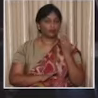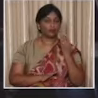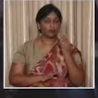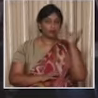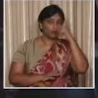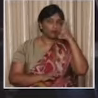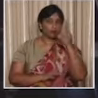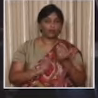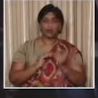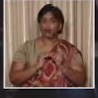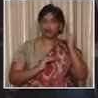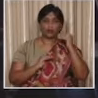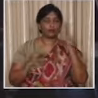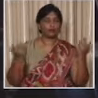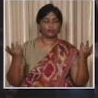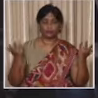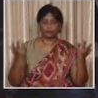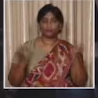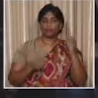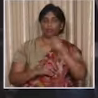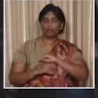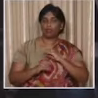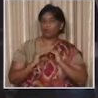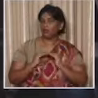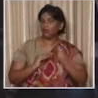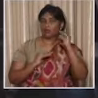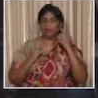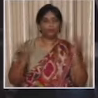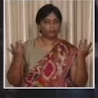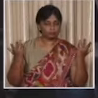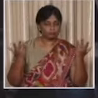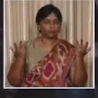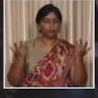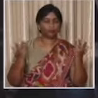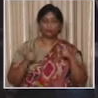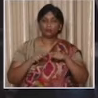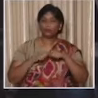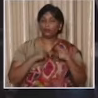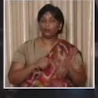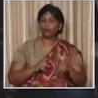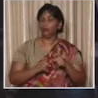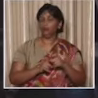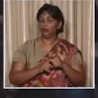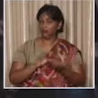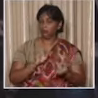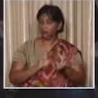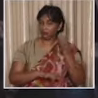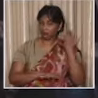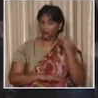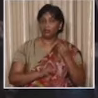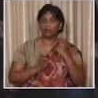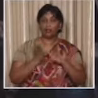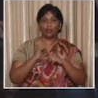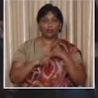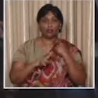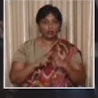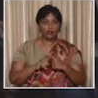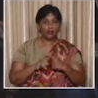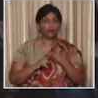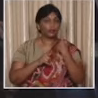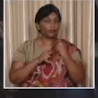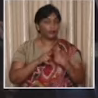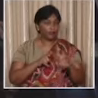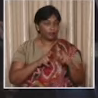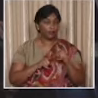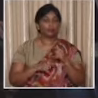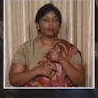පඩිය 7-5ක්වත් වැඩි වෙලා නැහැ. ආදායම් 7-5ක්වත් වැඩි වෙලා නැහැ. වියදම 3-4 ගුණයක් වැඩි වෙලා බදු විතරක් බාණ්ඩ හසේවා මත